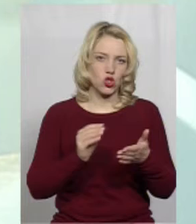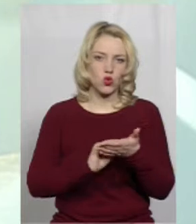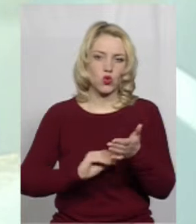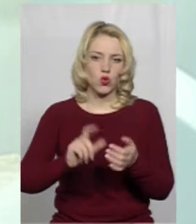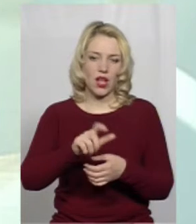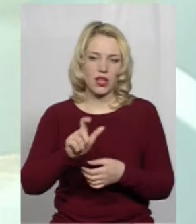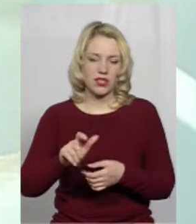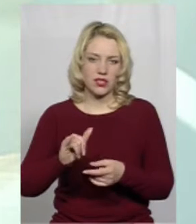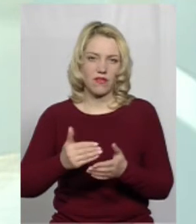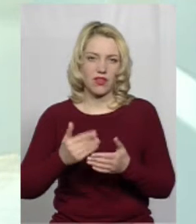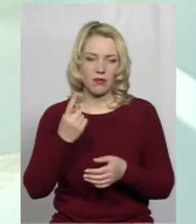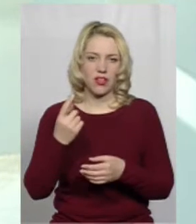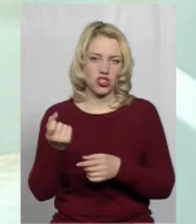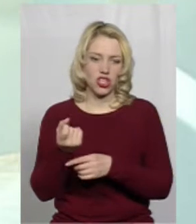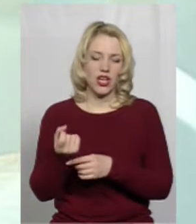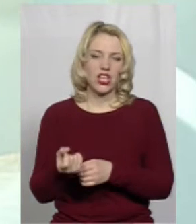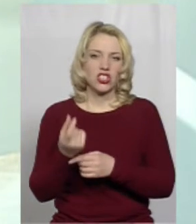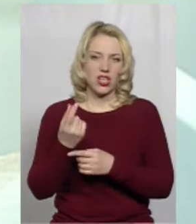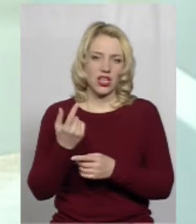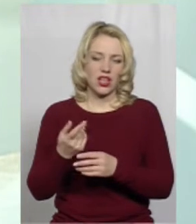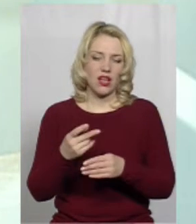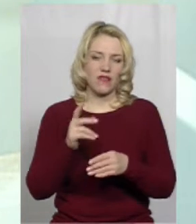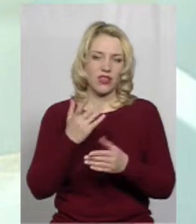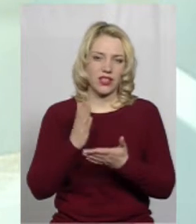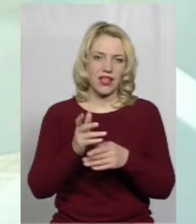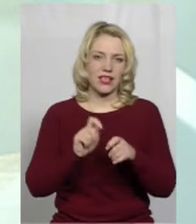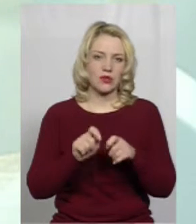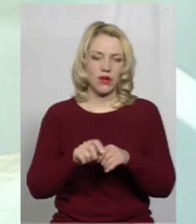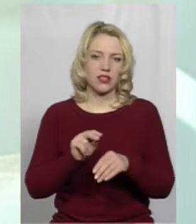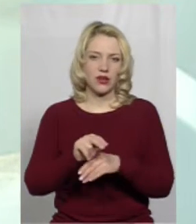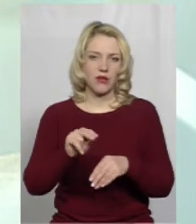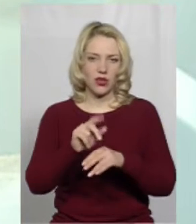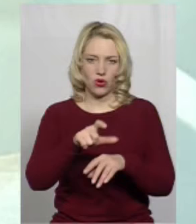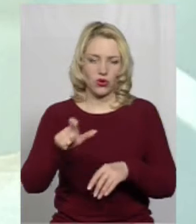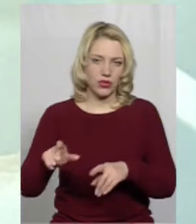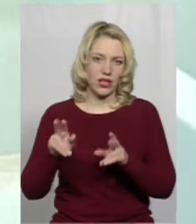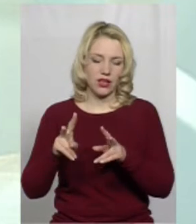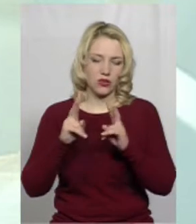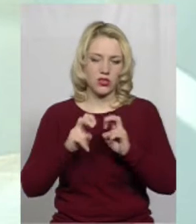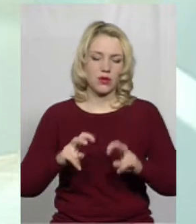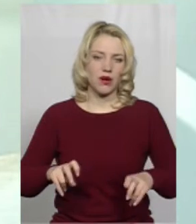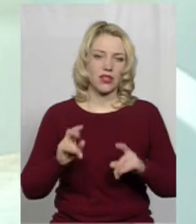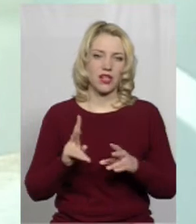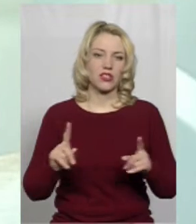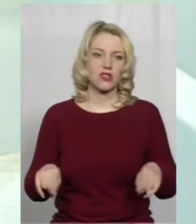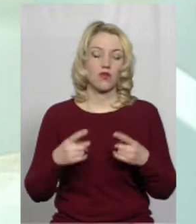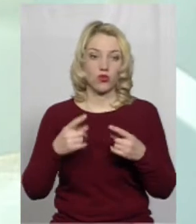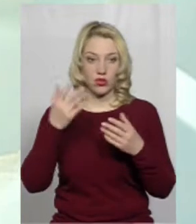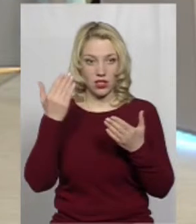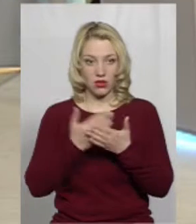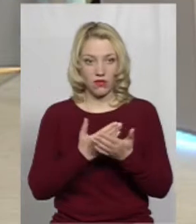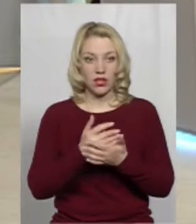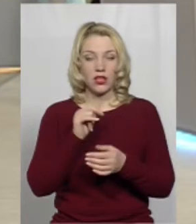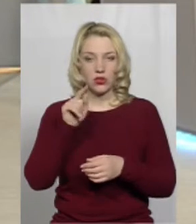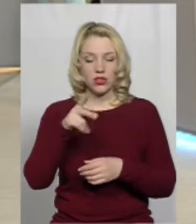це іде від першого джерела. Вони є експертами і вони допомагають людям розібратися, як створюється новина. І тоді